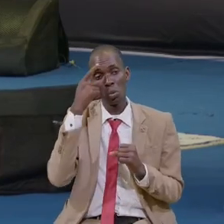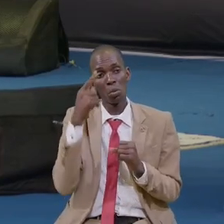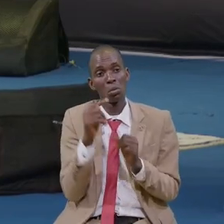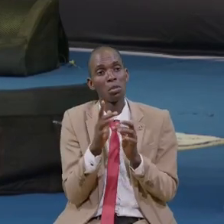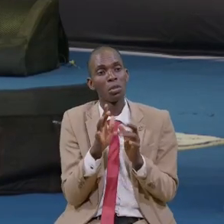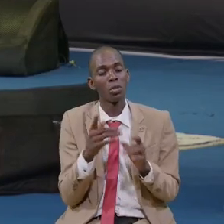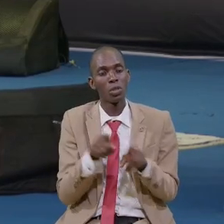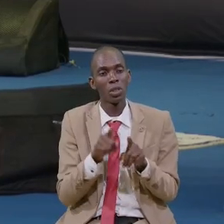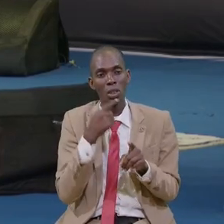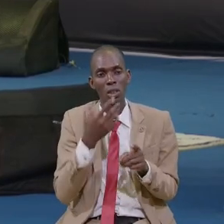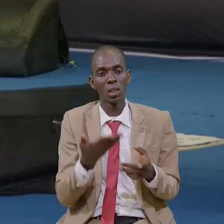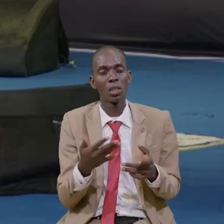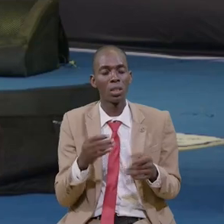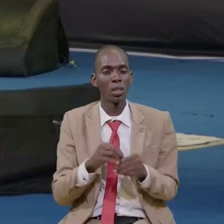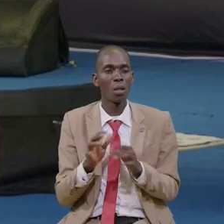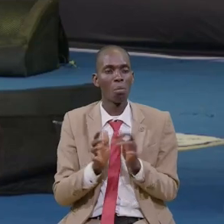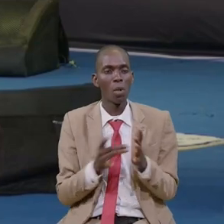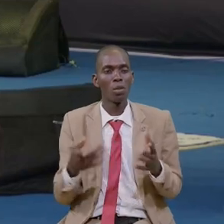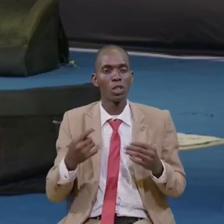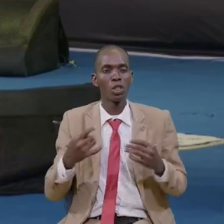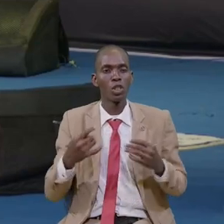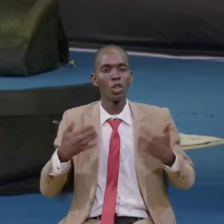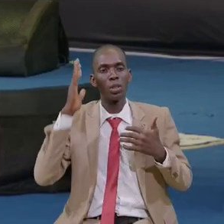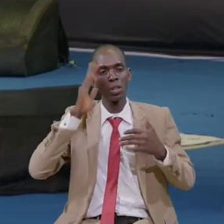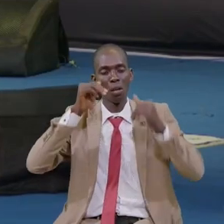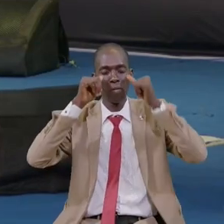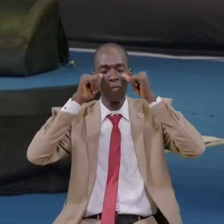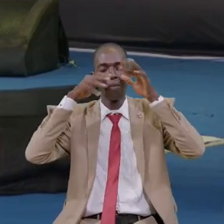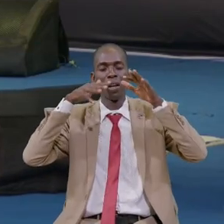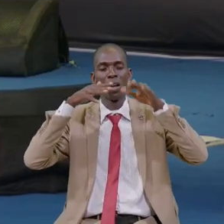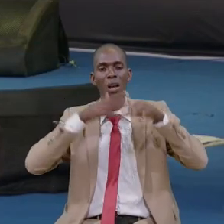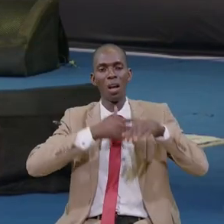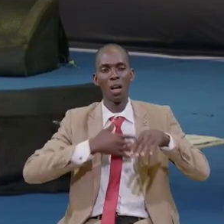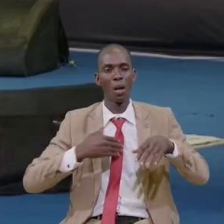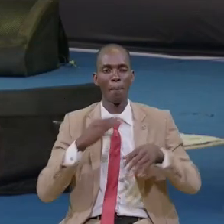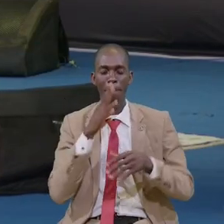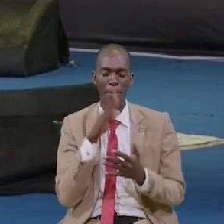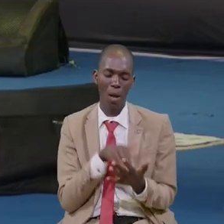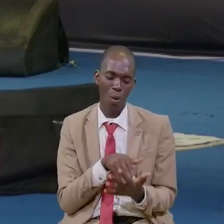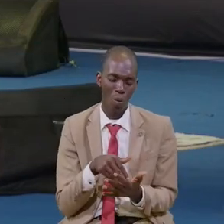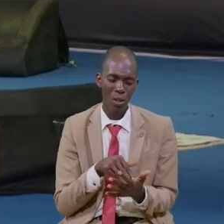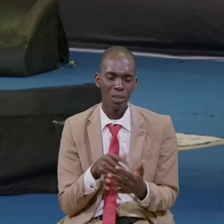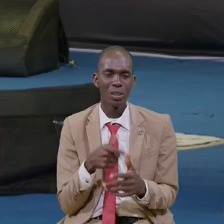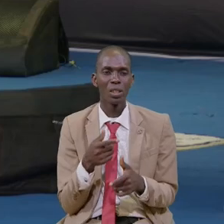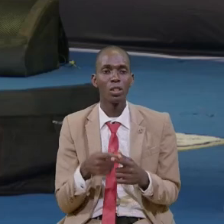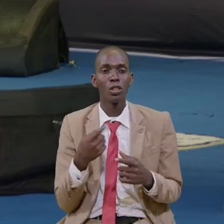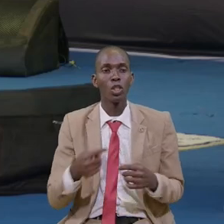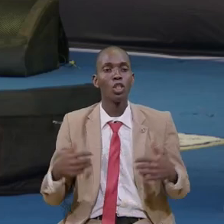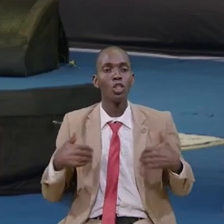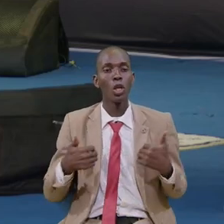lassent. Et les jeunes gens, les jeunes hommes chancellent.